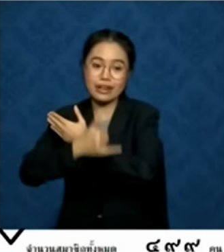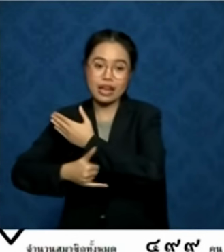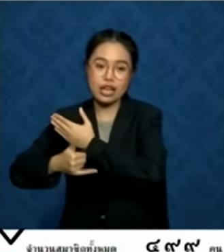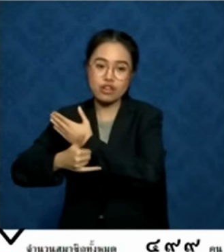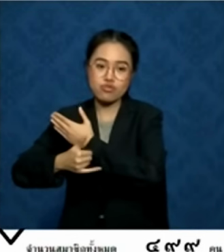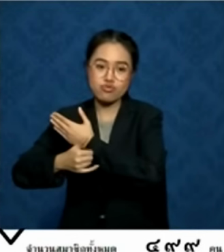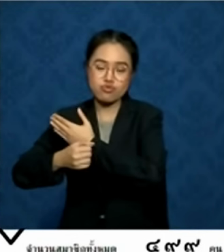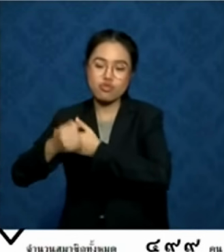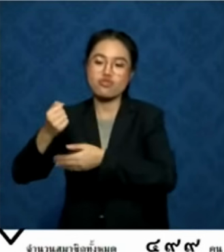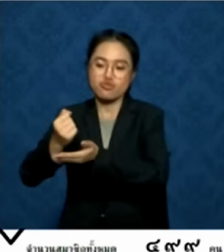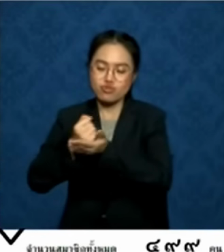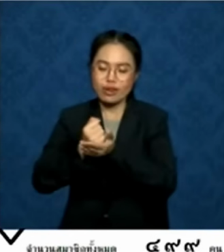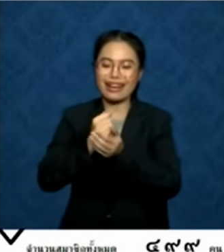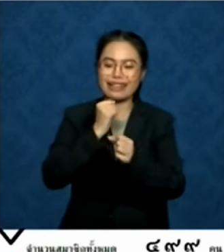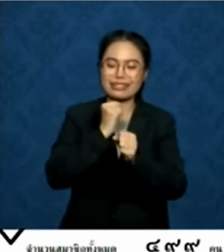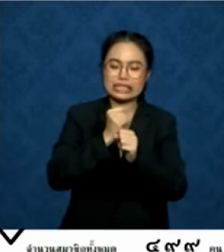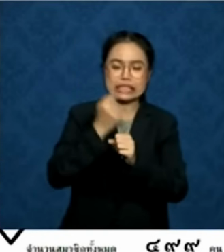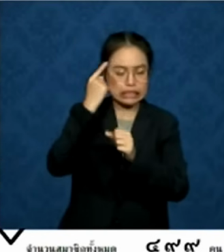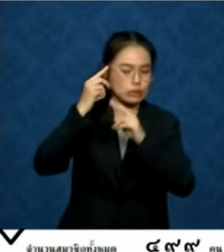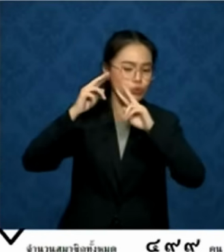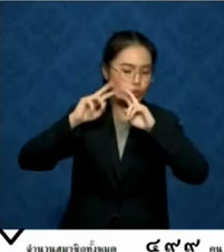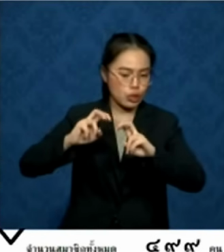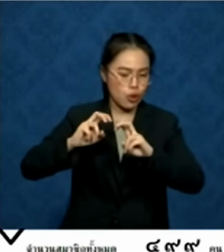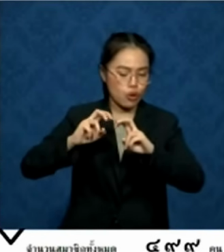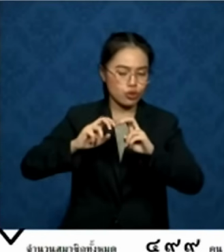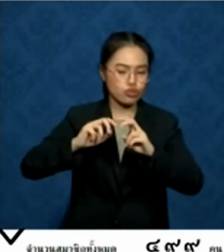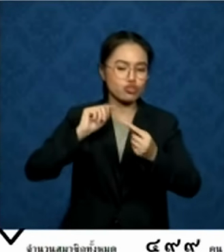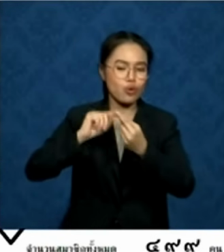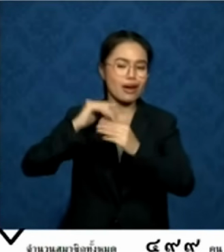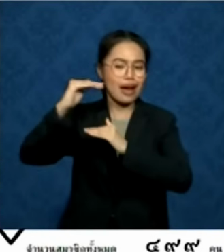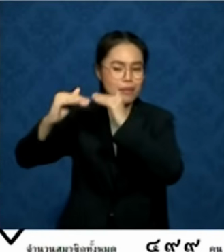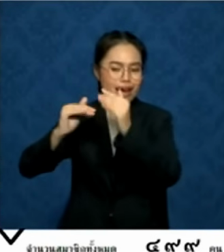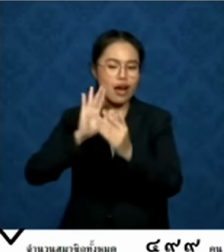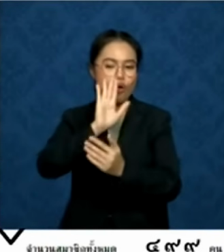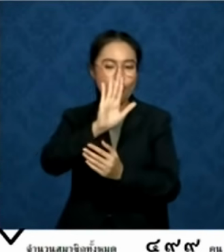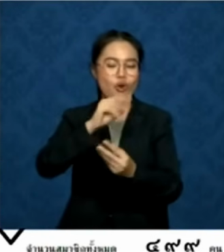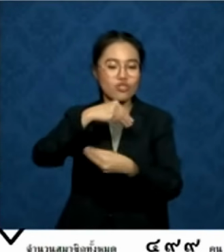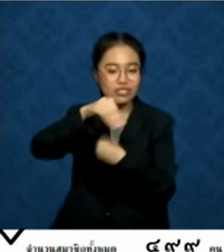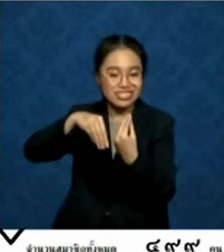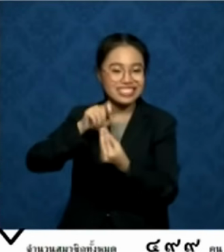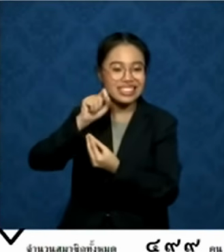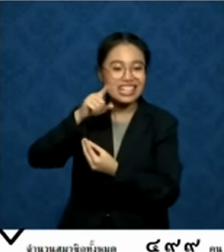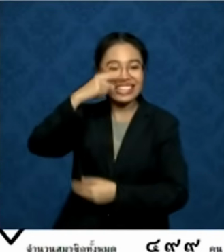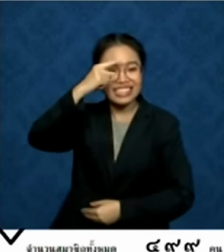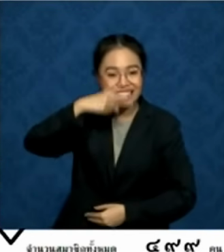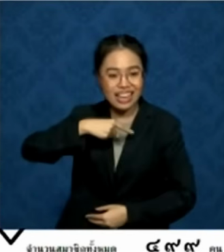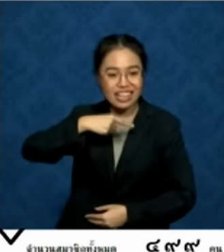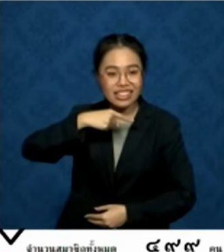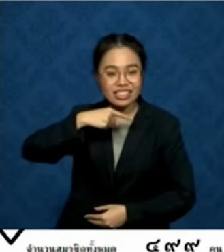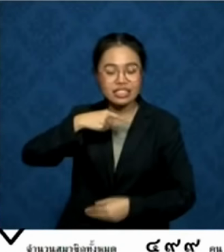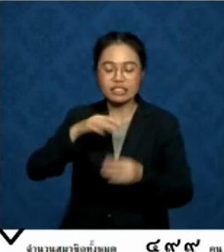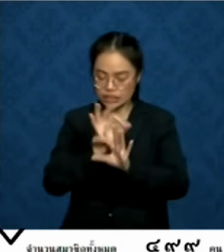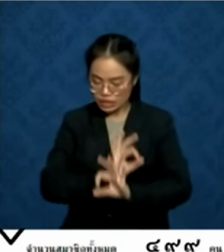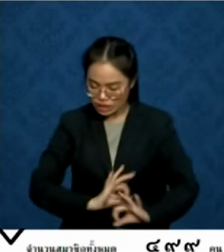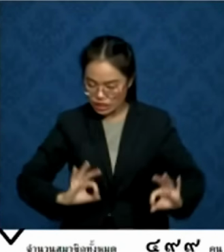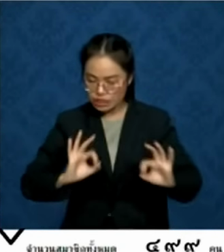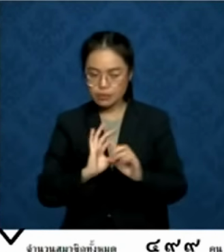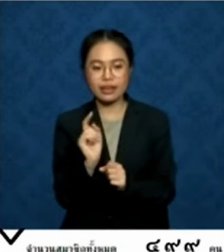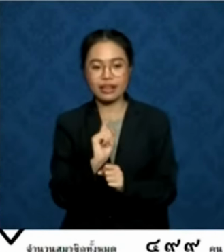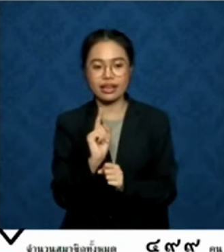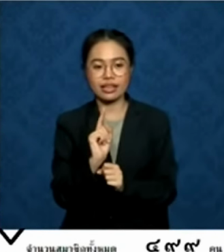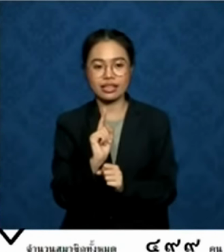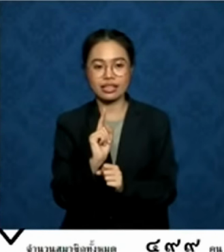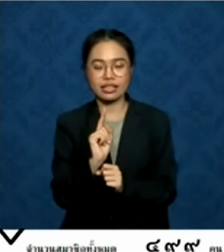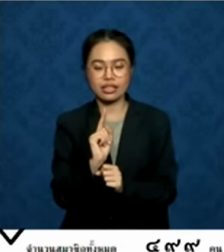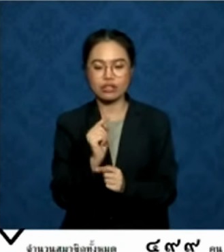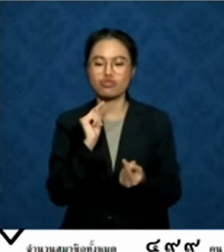ประมาณการขยายตัวลงด้วยเป้าหมายการขยายตัวนี้มีปัจจัยสนับสนุนจากการขยายตัวของ